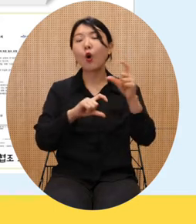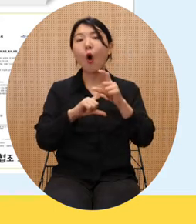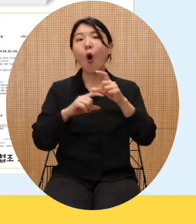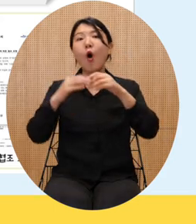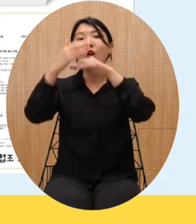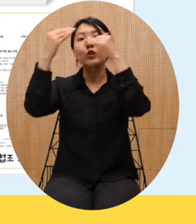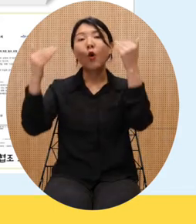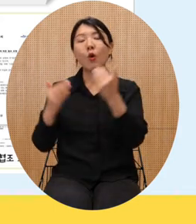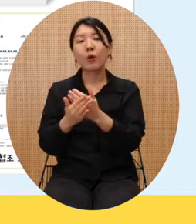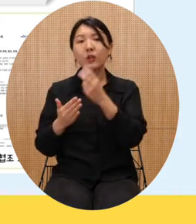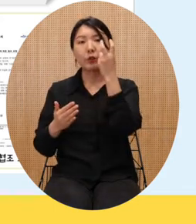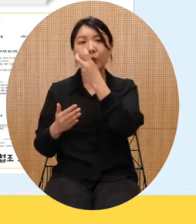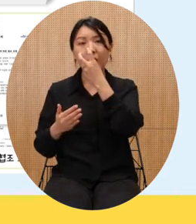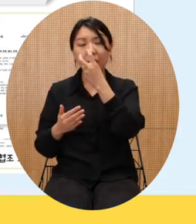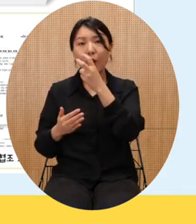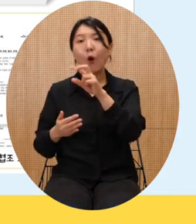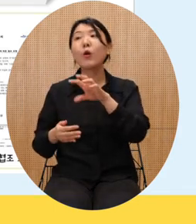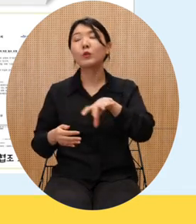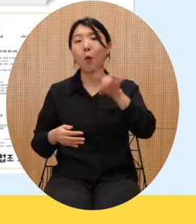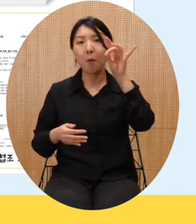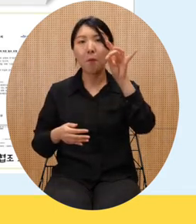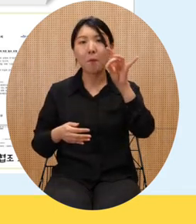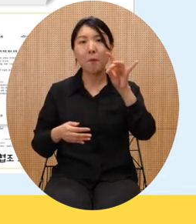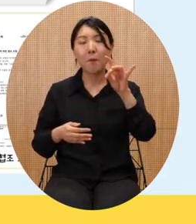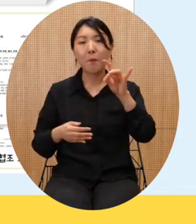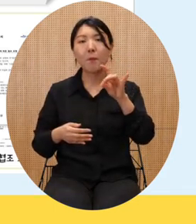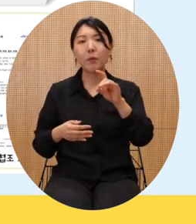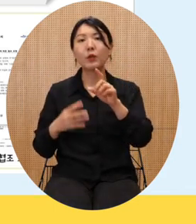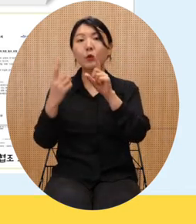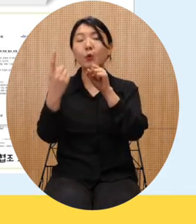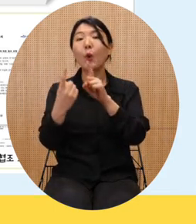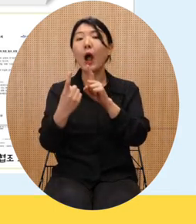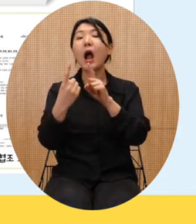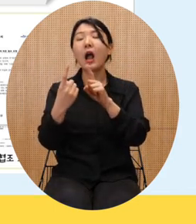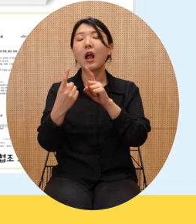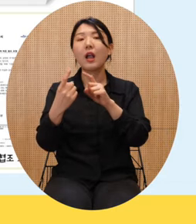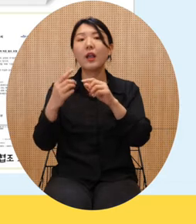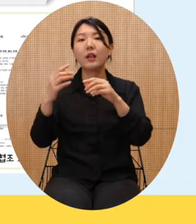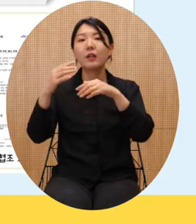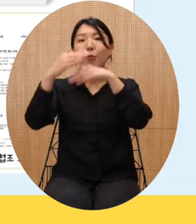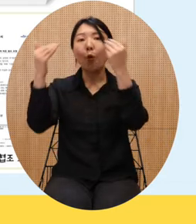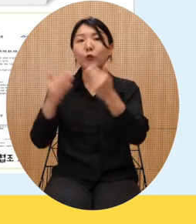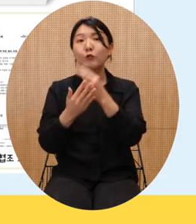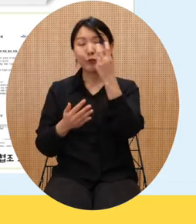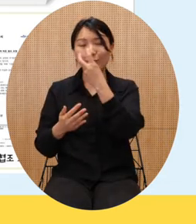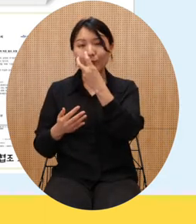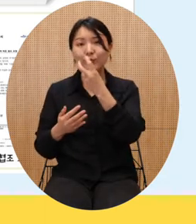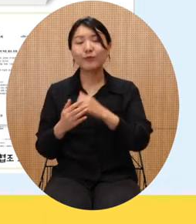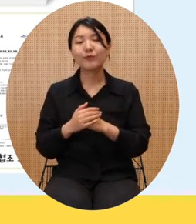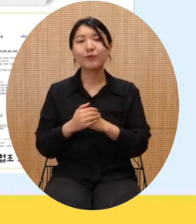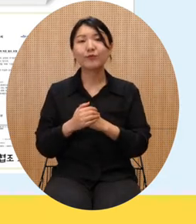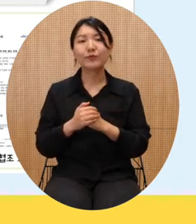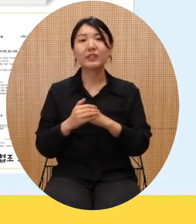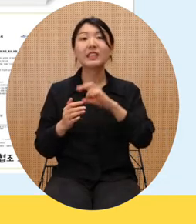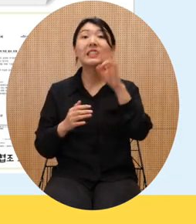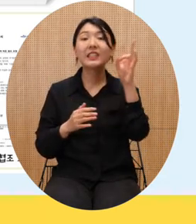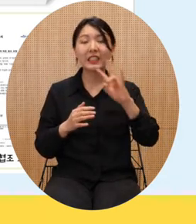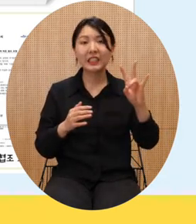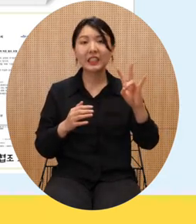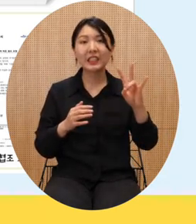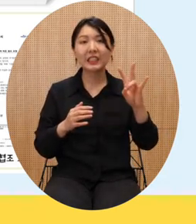예상보다도 전체가 조사가 되는 경우는 저는 못 봤습니다. 대상 가구가 전체가 대상이 그 조사가 되었는데, 그 이유는